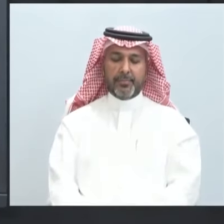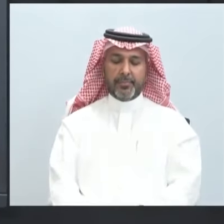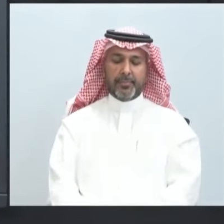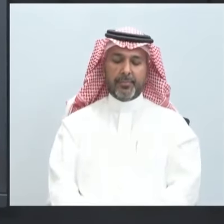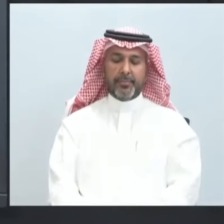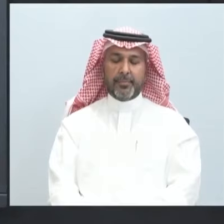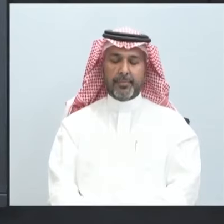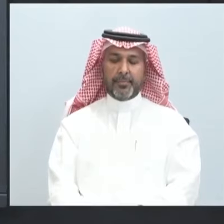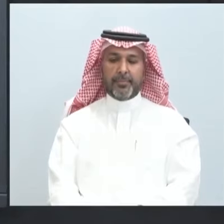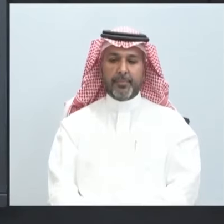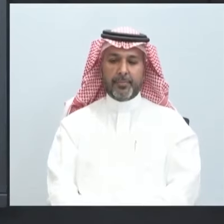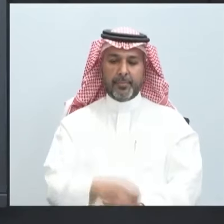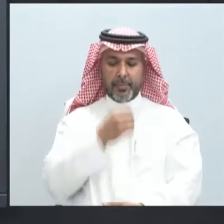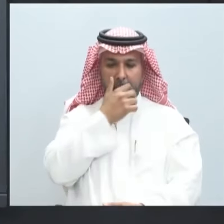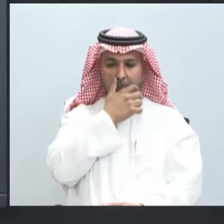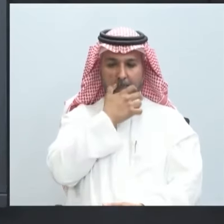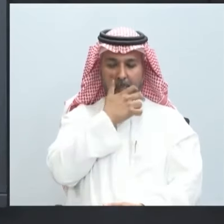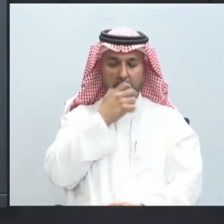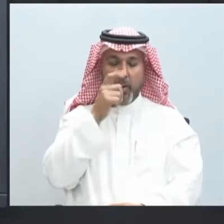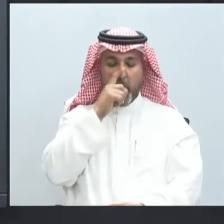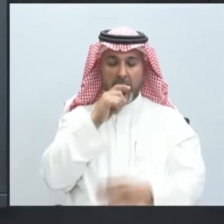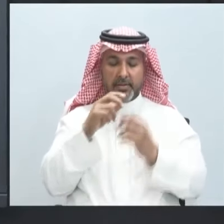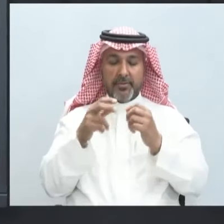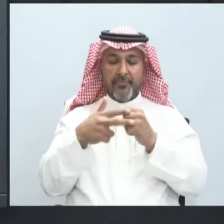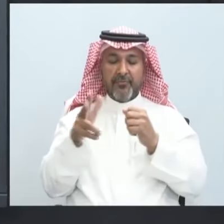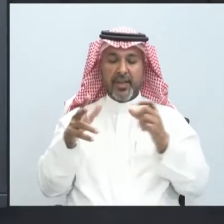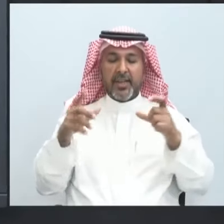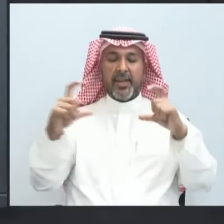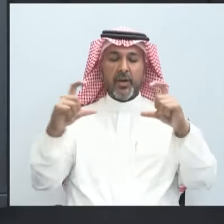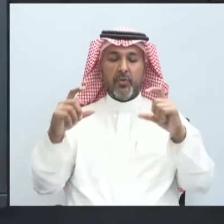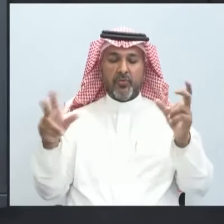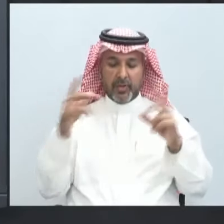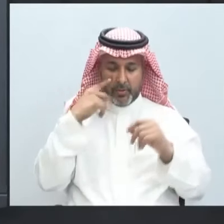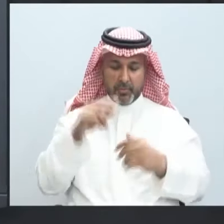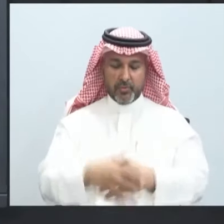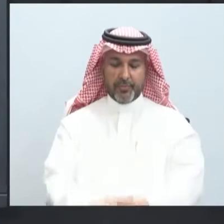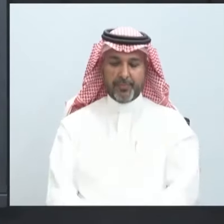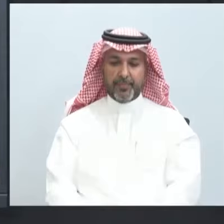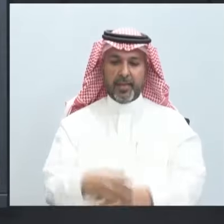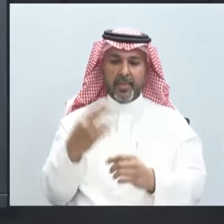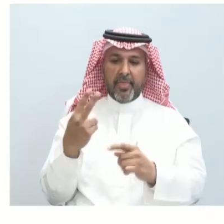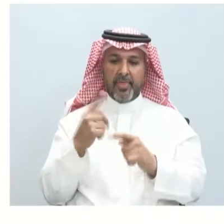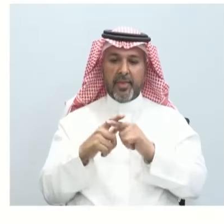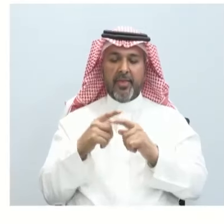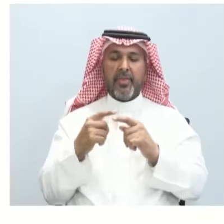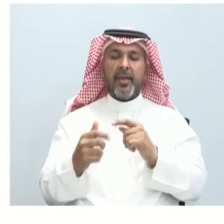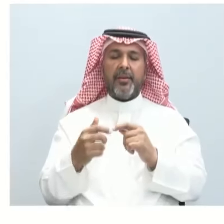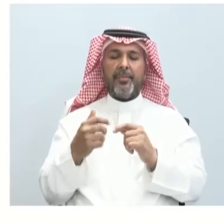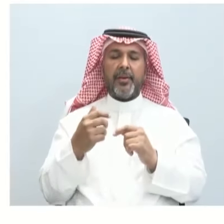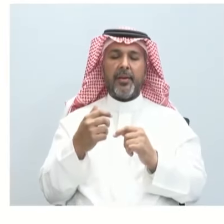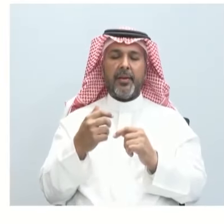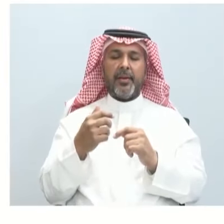التعامل مع سنبدا بفك الاقواس ثم نجمع الحدود المتشابهه معاكم اذا اثنين الف ضرب خمسه الف